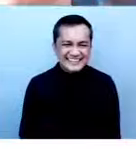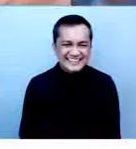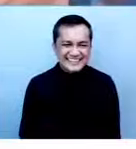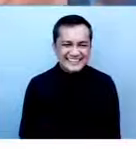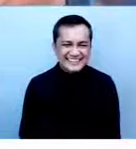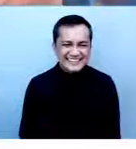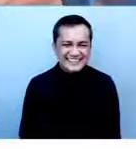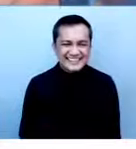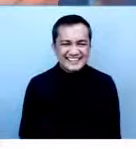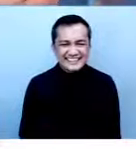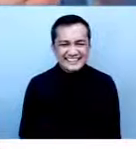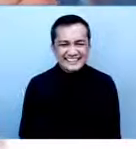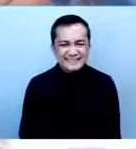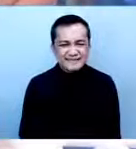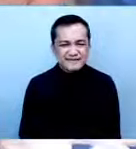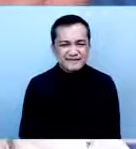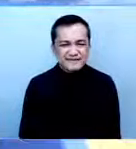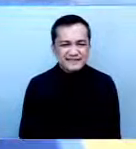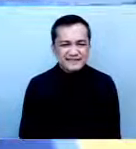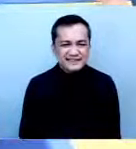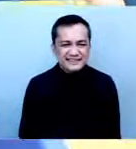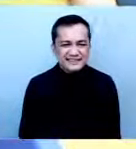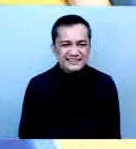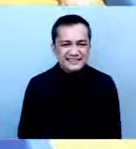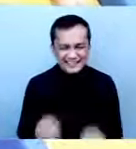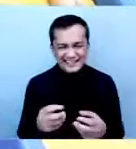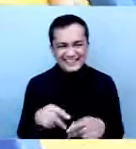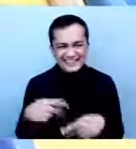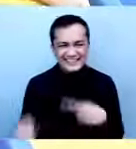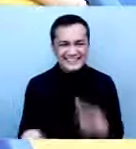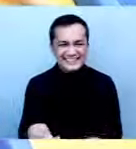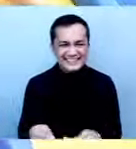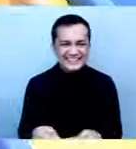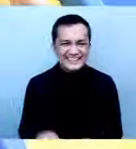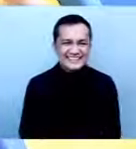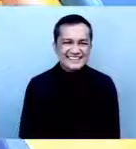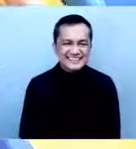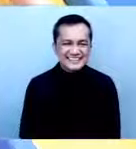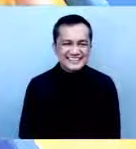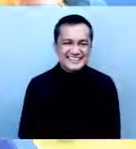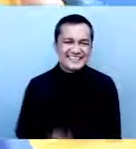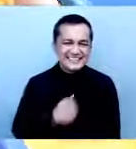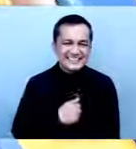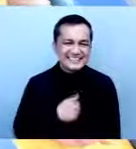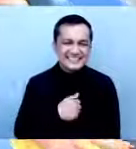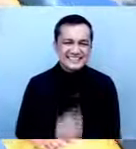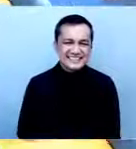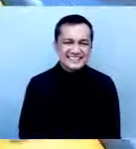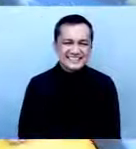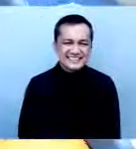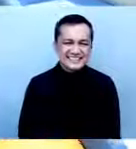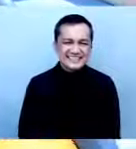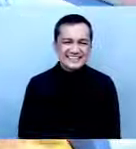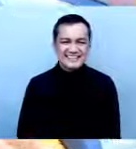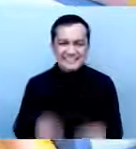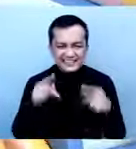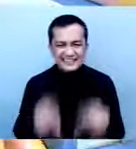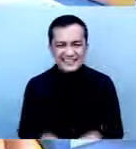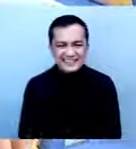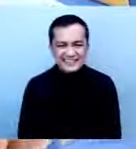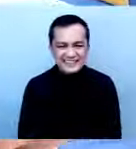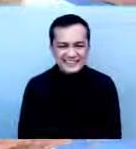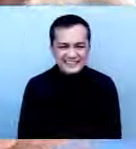Try naman tayo dito, guys. Justin, marami namang nahulog. Marami talaga na salo. Sorry. Tao lang po. Pihikan din kasi.